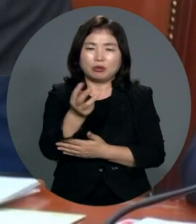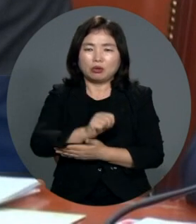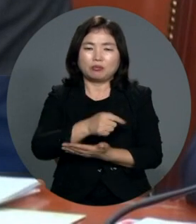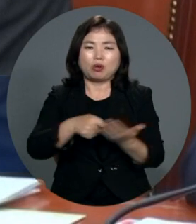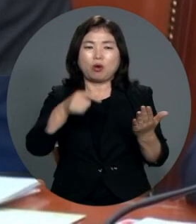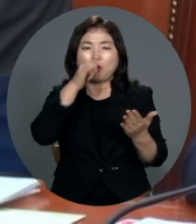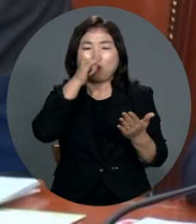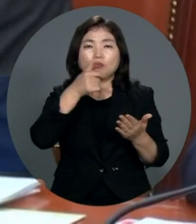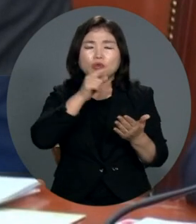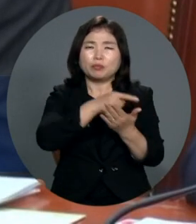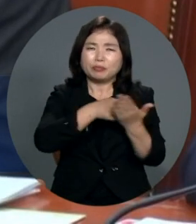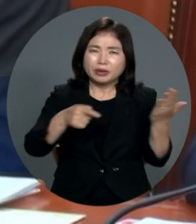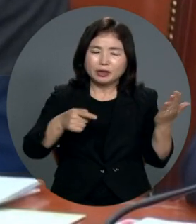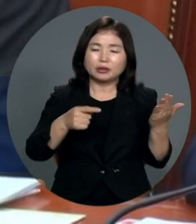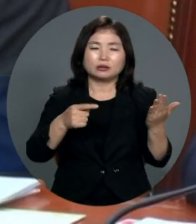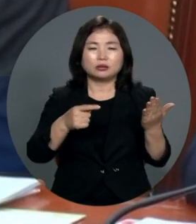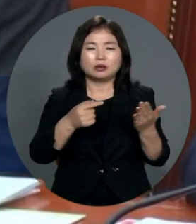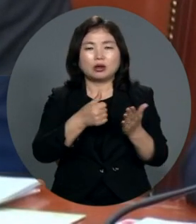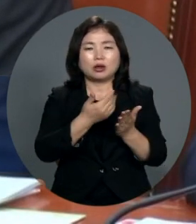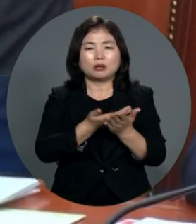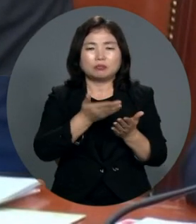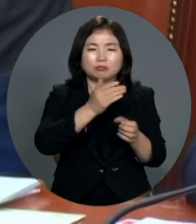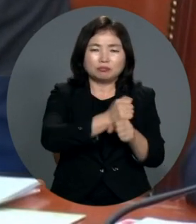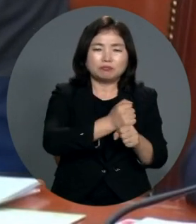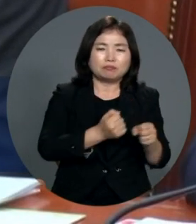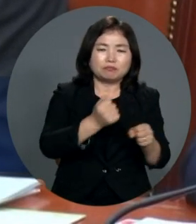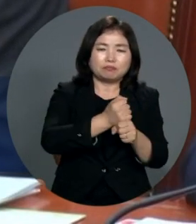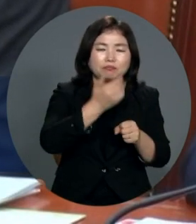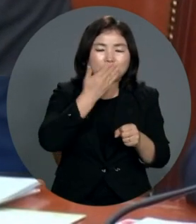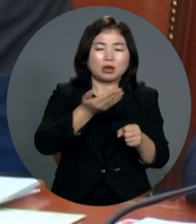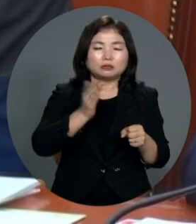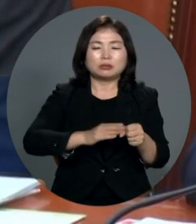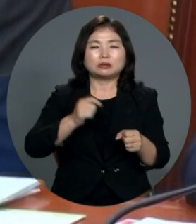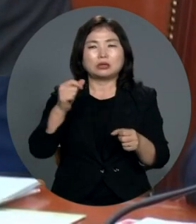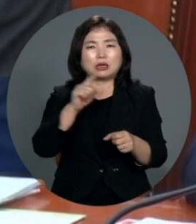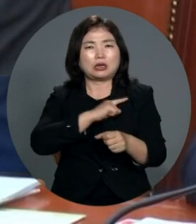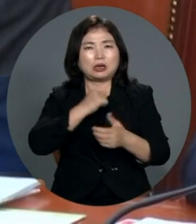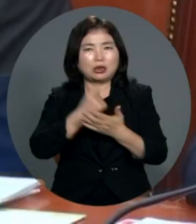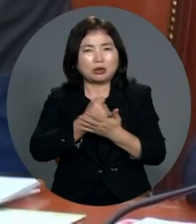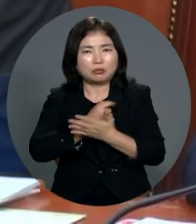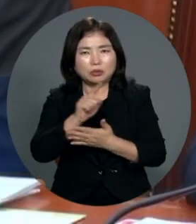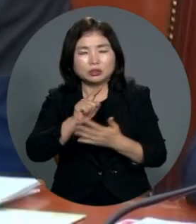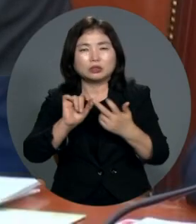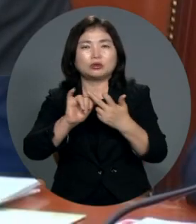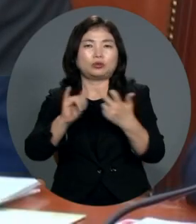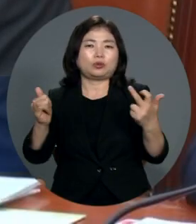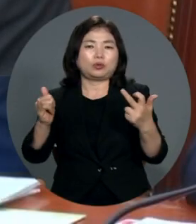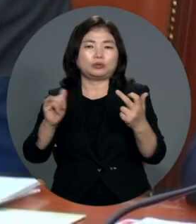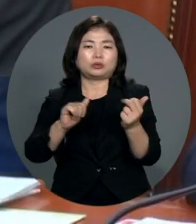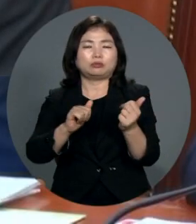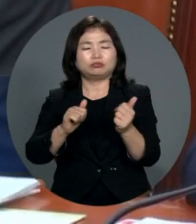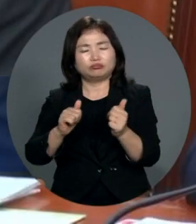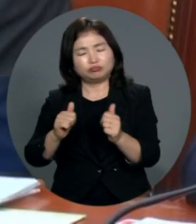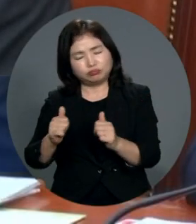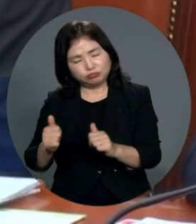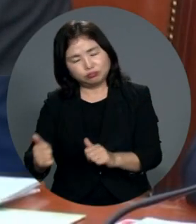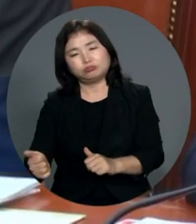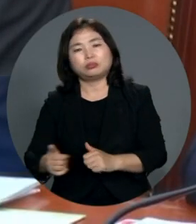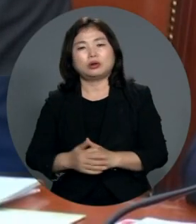물 피해는 사실 복구하면 되지만 가장 안타까운 것은 17분의 소중한